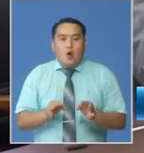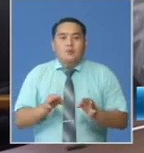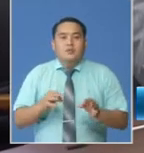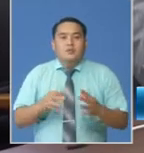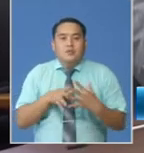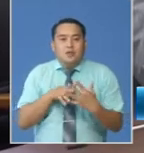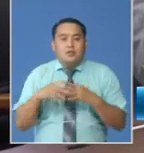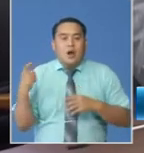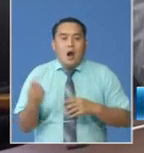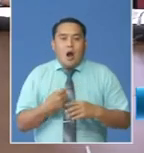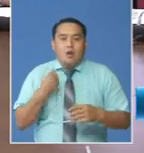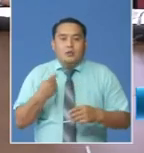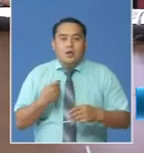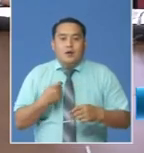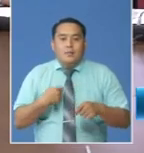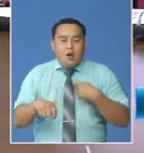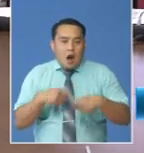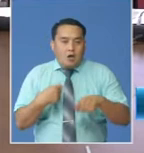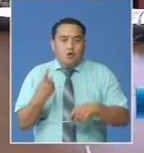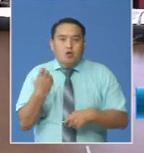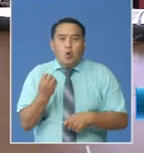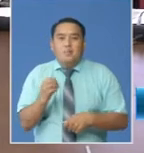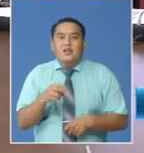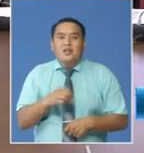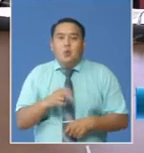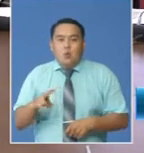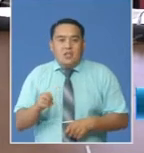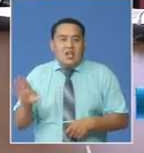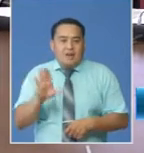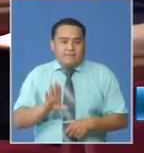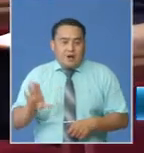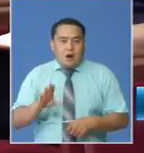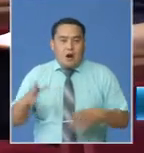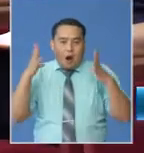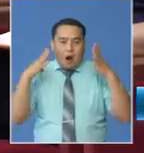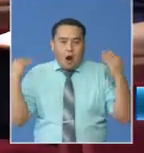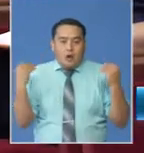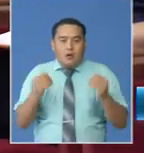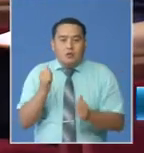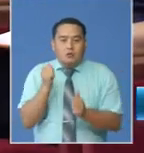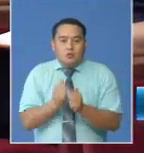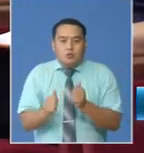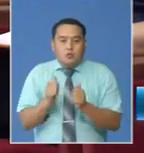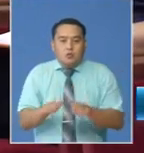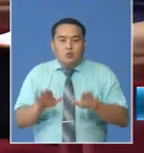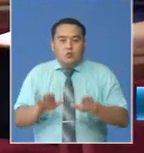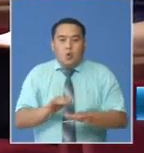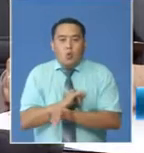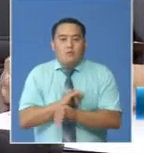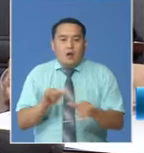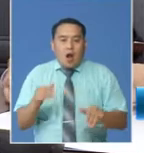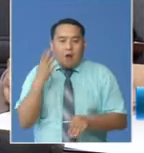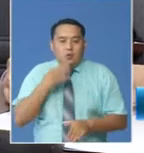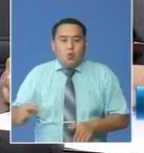сельскохозяйственной продукцией с Казахстаном превысил 100 миллионов евро. И показатель этот голландцы намерены только наращивать. Алматинская